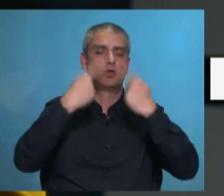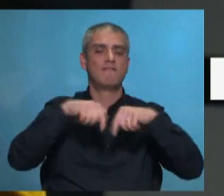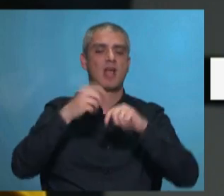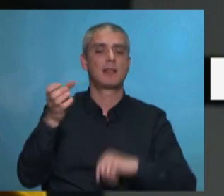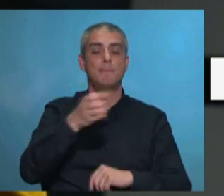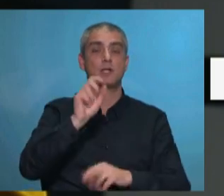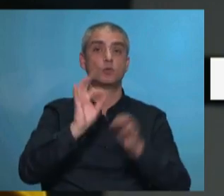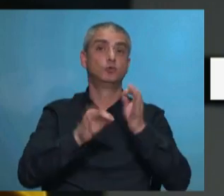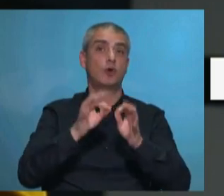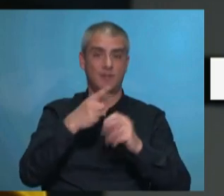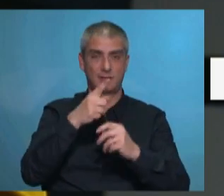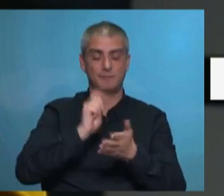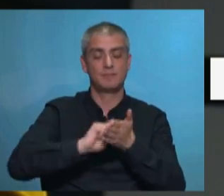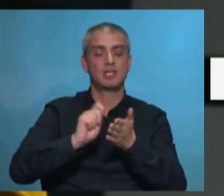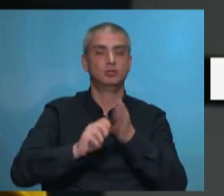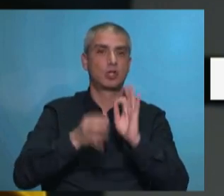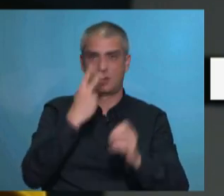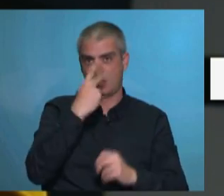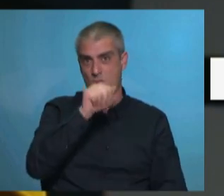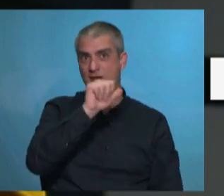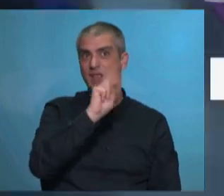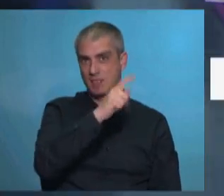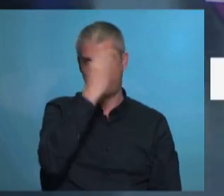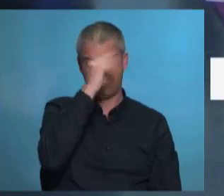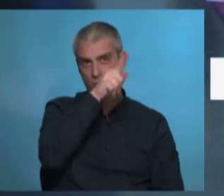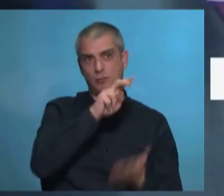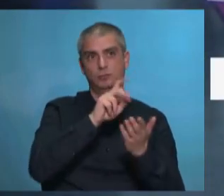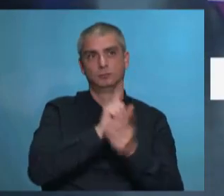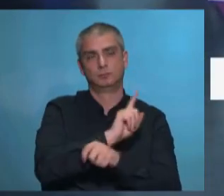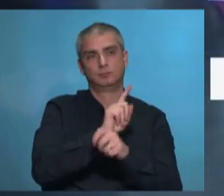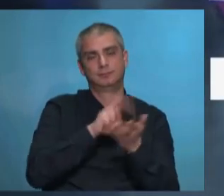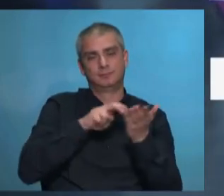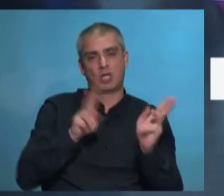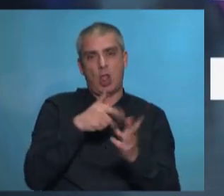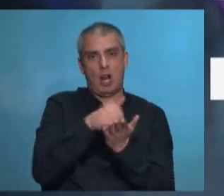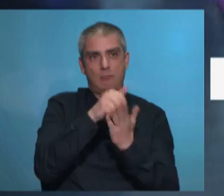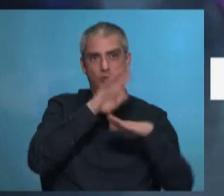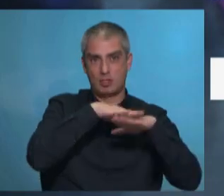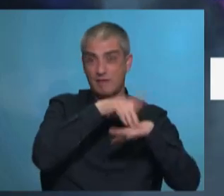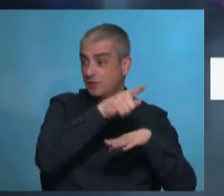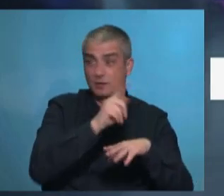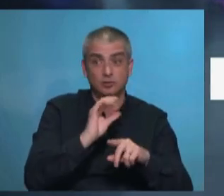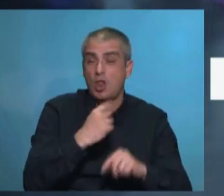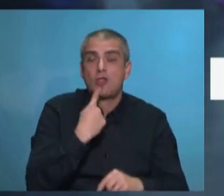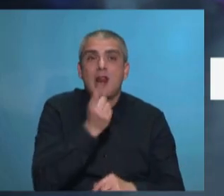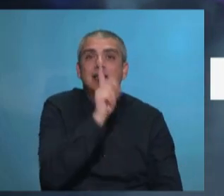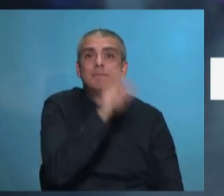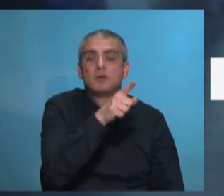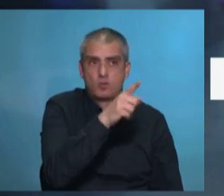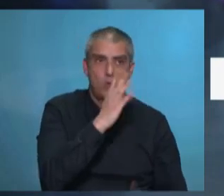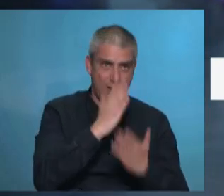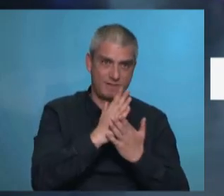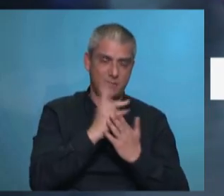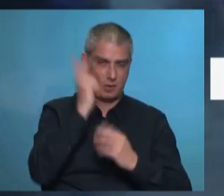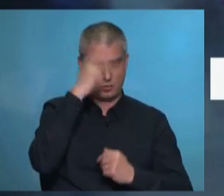שופטים. אז בלשכת עורכי הדין ראינו את אפי נווה מודיע על יציאה לנבצרות, עוד לפני שבכלל יכולנו להגיד מי הוא. כבר אז יכולנו